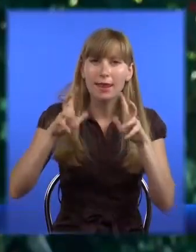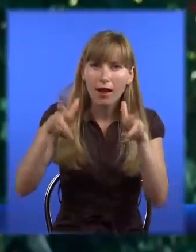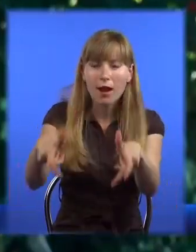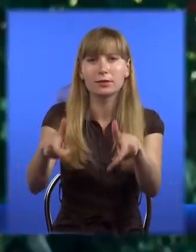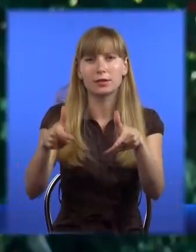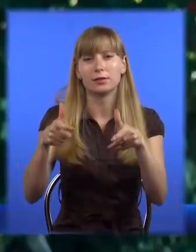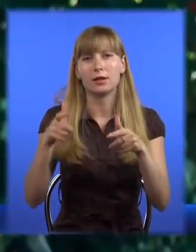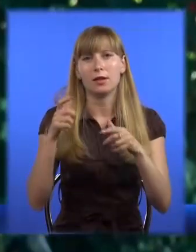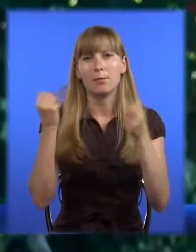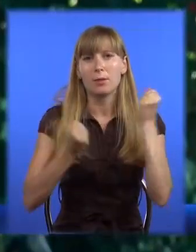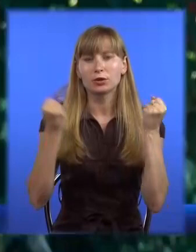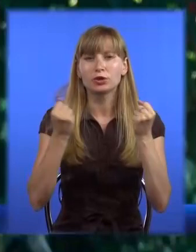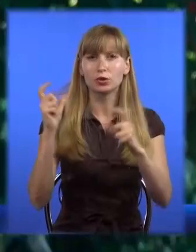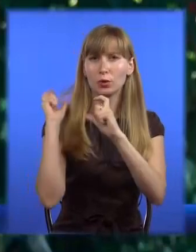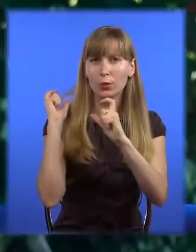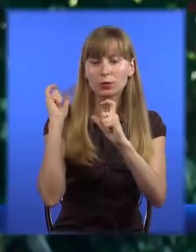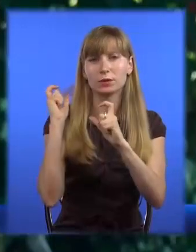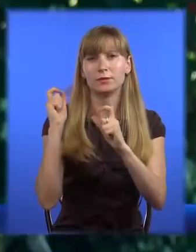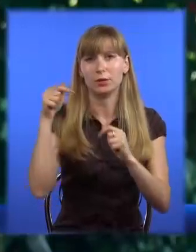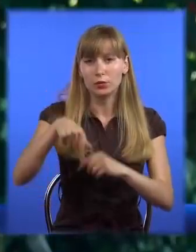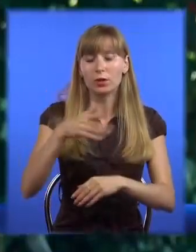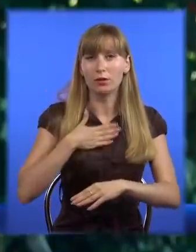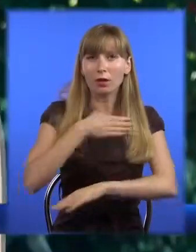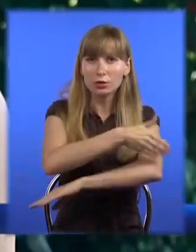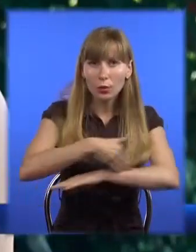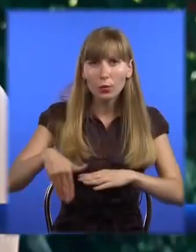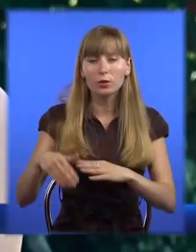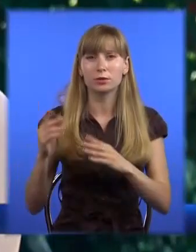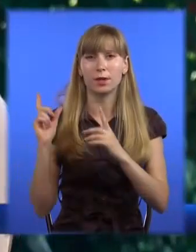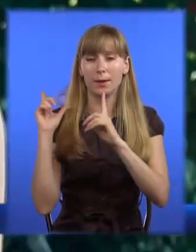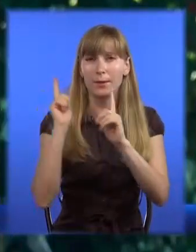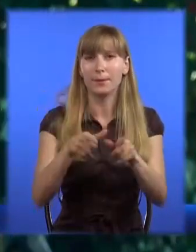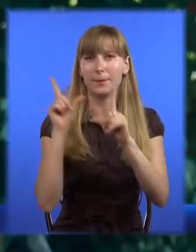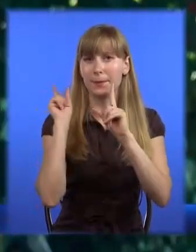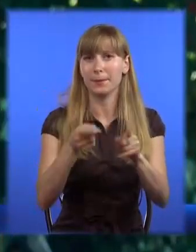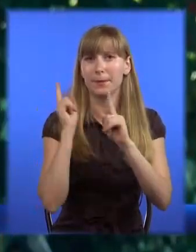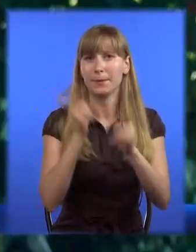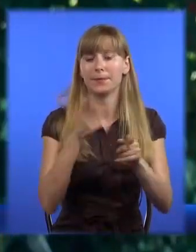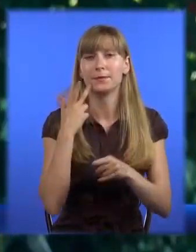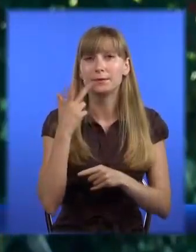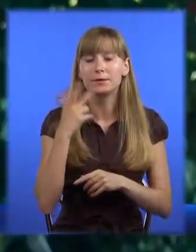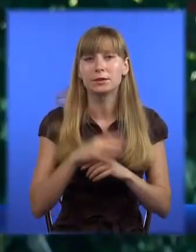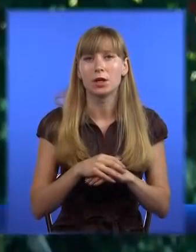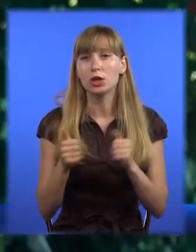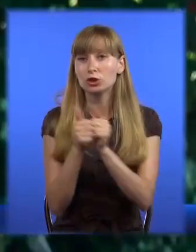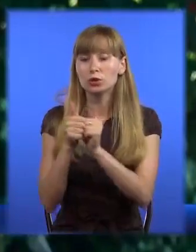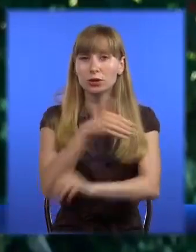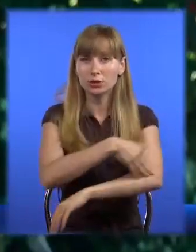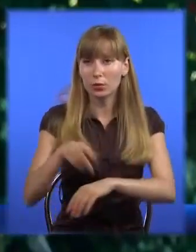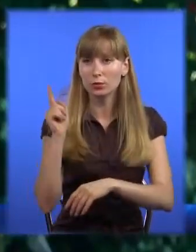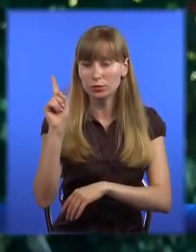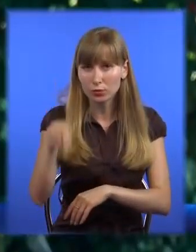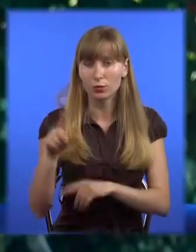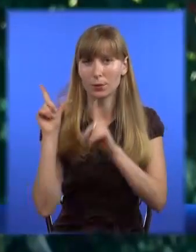Трактора, КАМАЗы. Эта вся техника проезжает и по нашей улице, и по соседней улице. Иногда